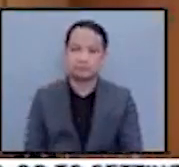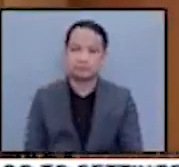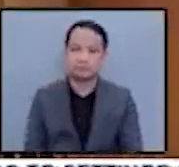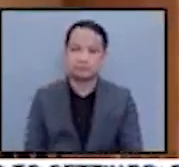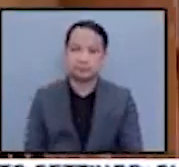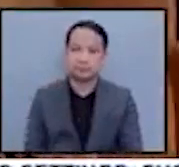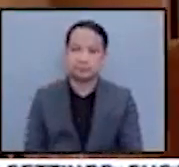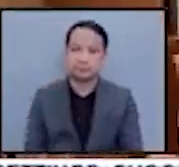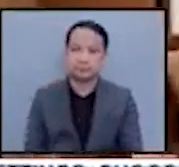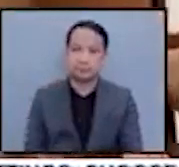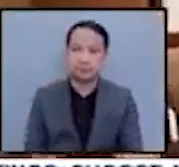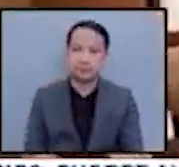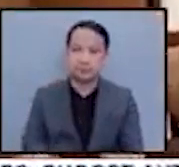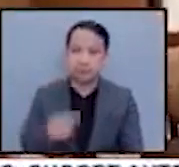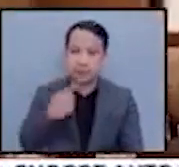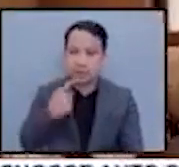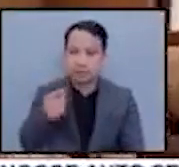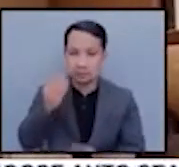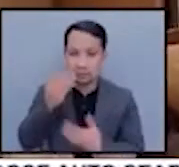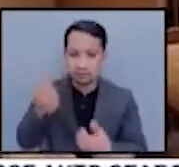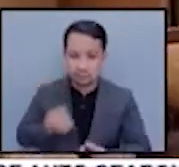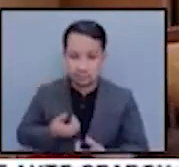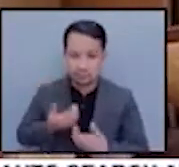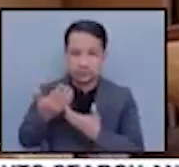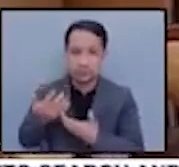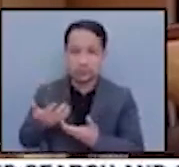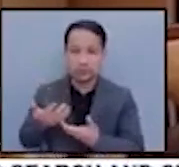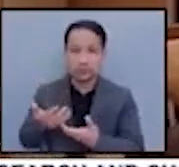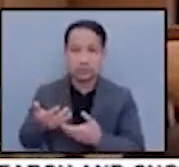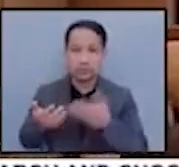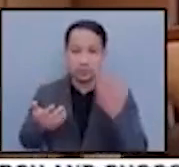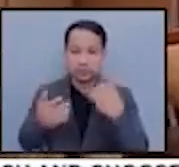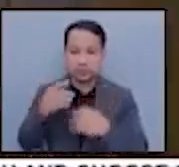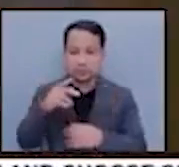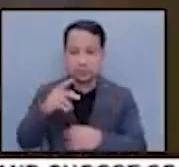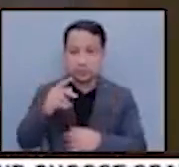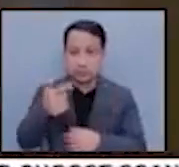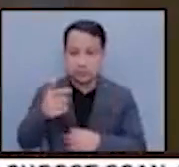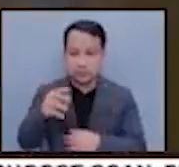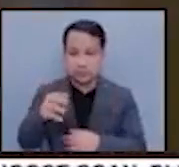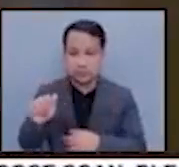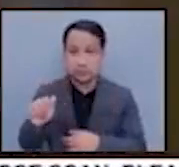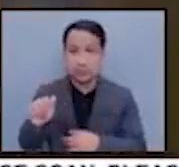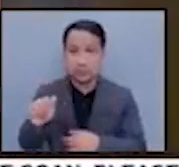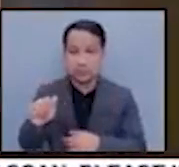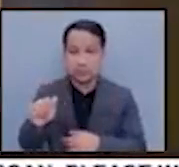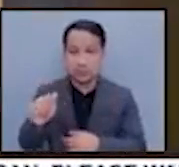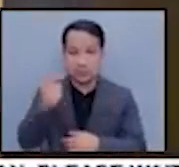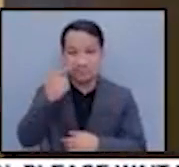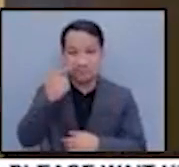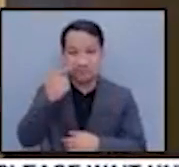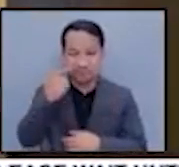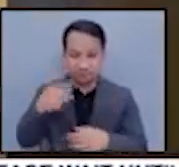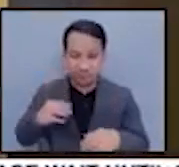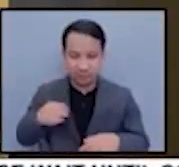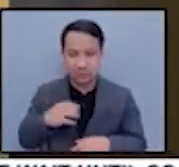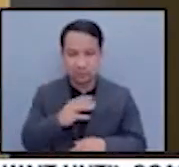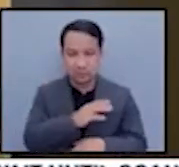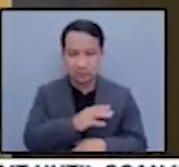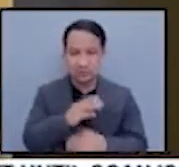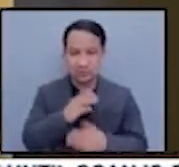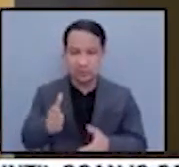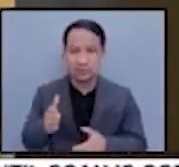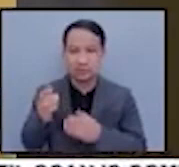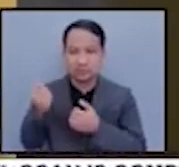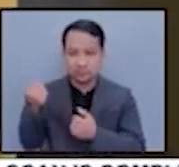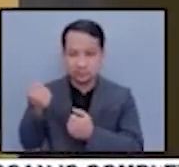Personal, ipinaabot ni dating Pangulong Gloria Macapagal Arroyo na incoming Pampanga Representative Dean ang kanyang pagsuporta kay House Majority